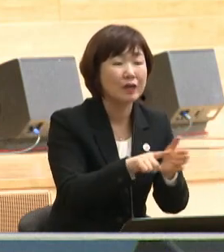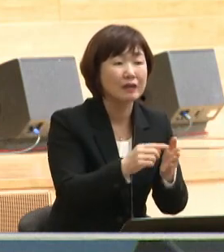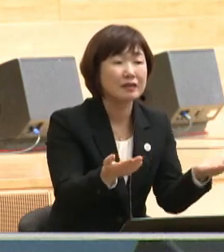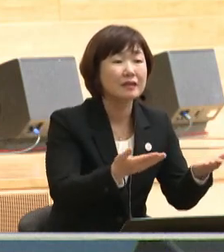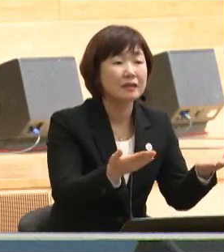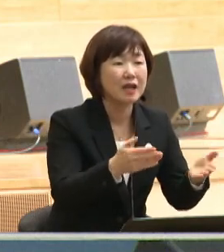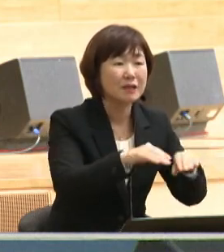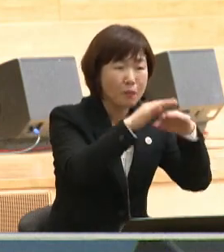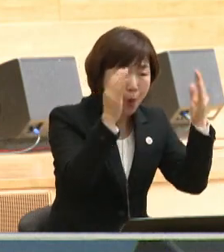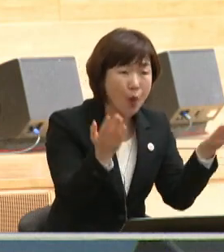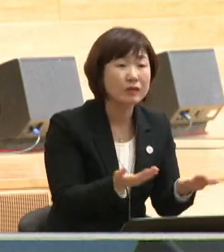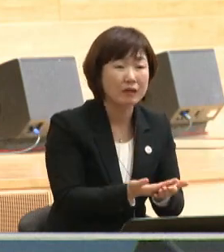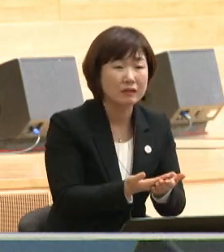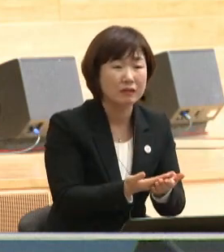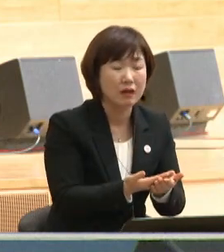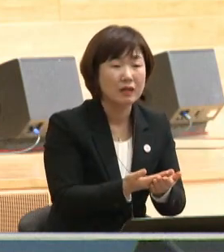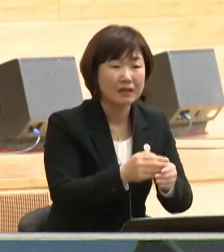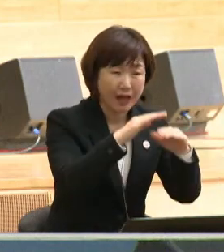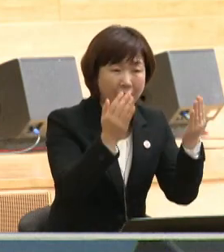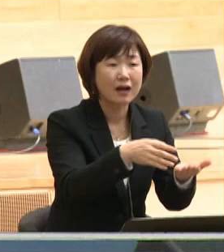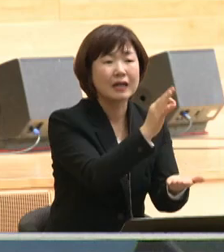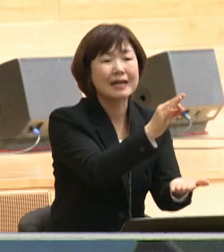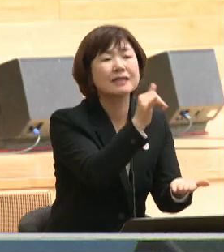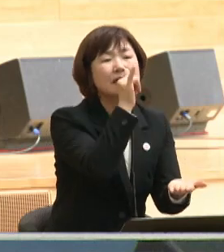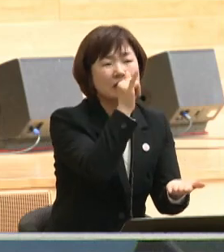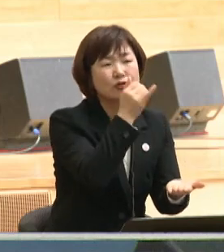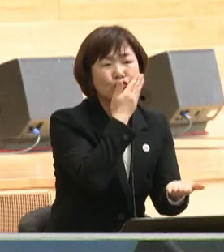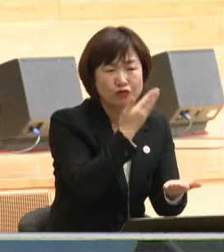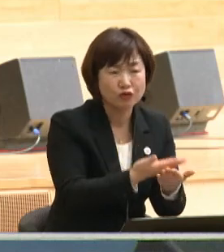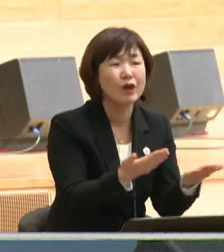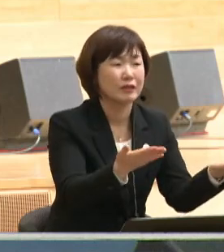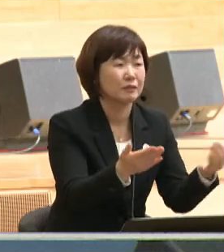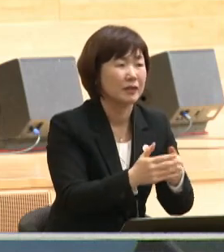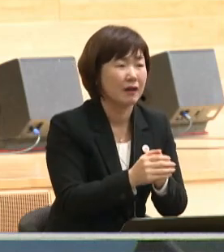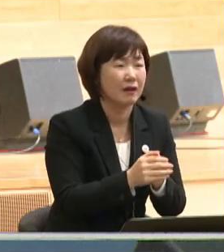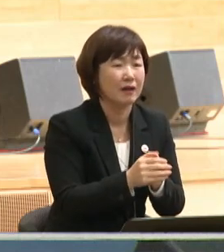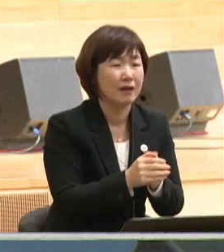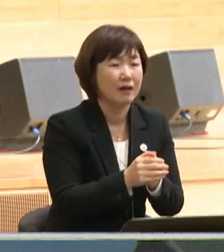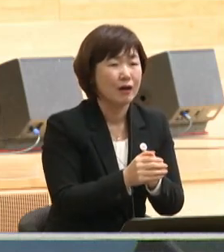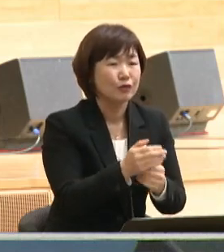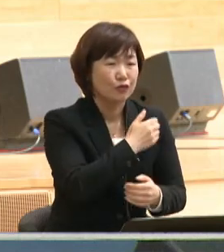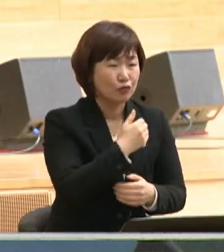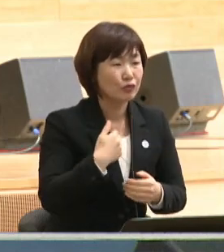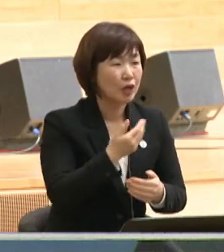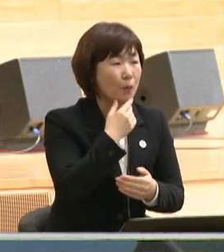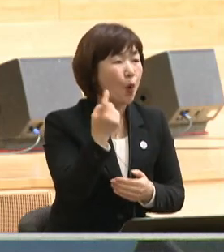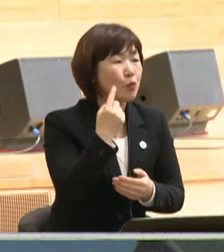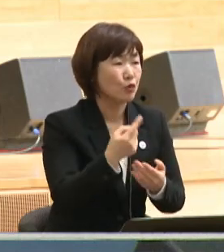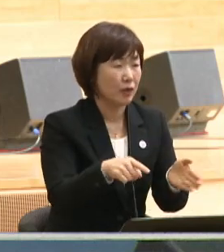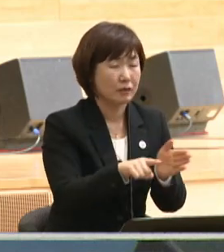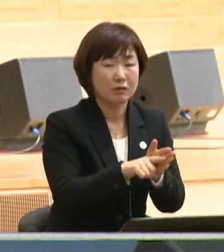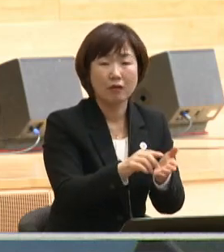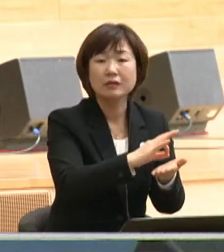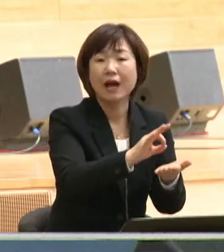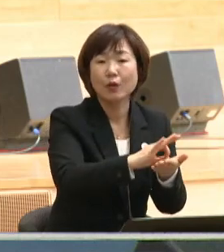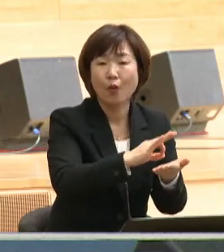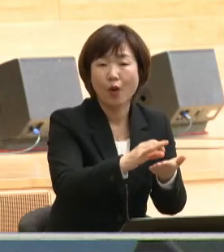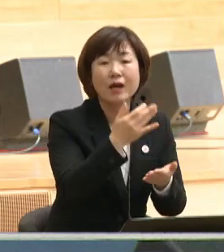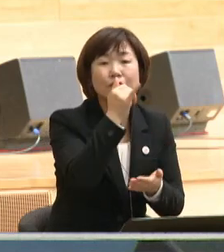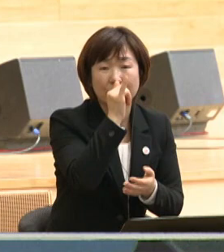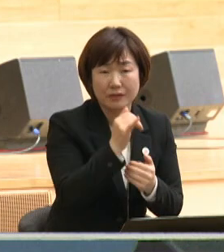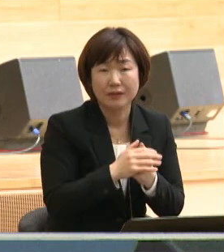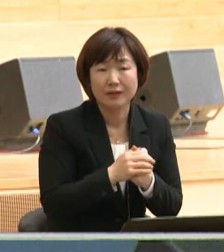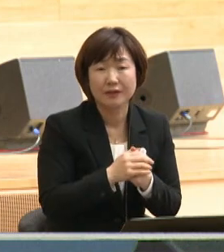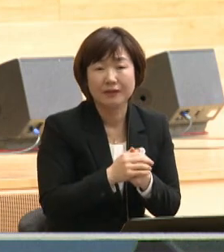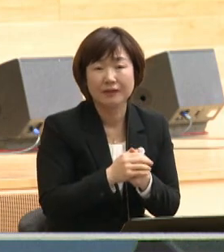일들 그 모든 것들은 다 가치 있는 일입니다 얼마든지 복음을 위하여 c는 일 될 수 있다는